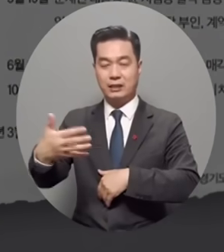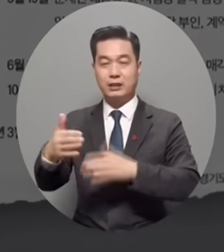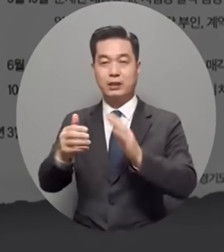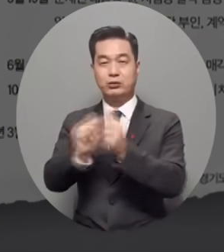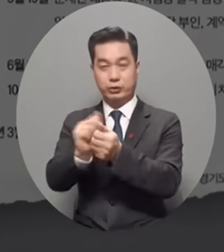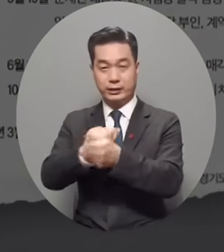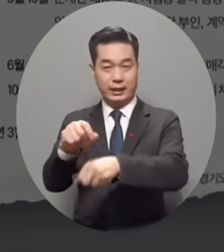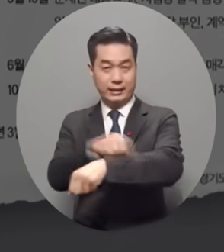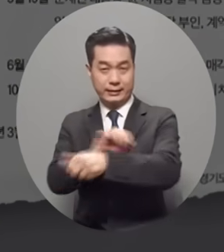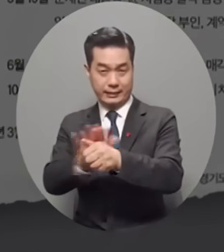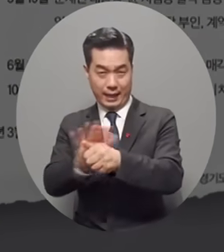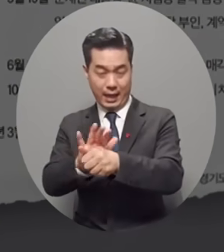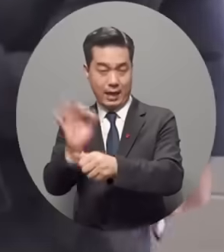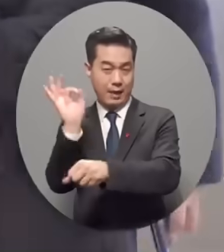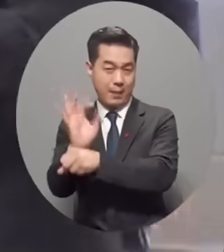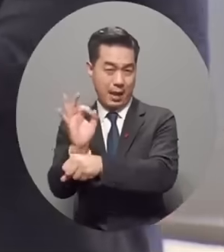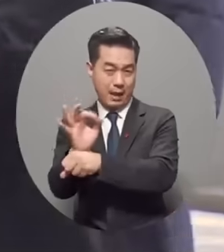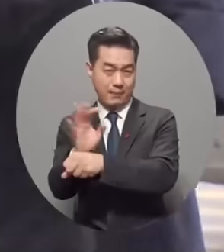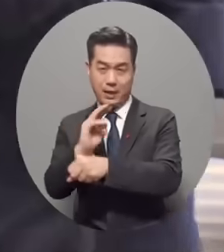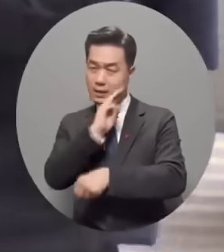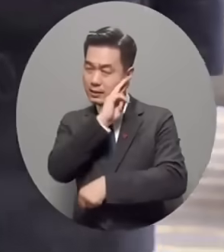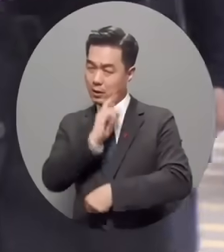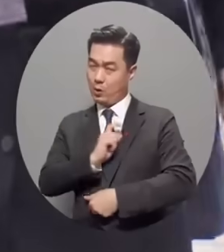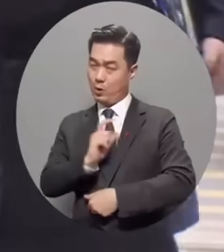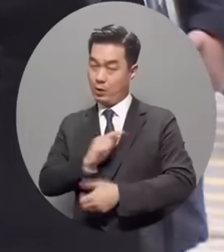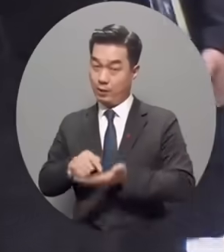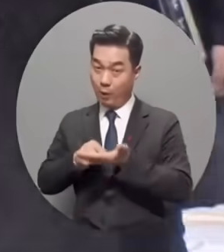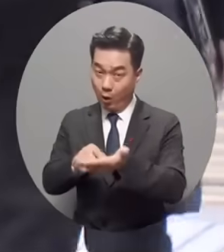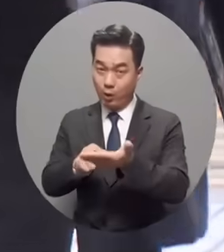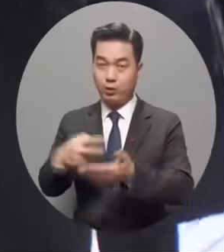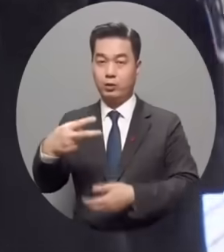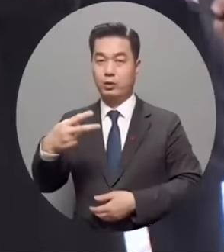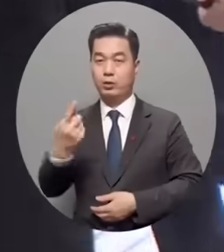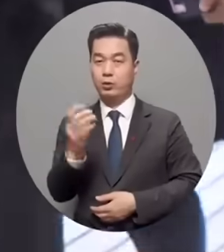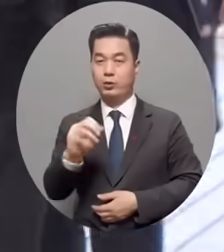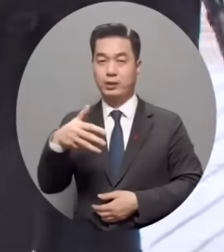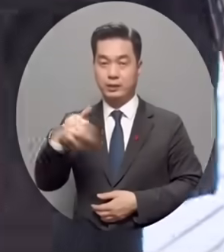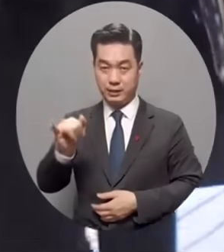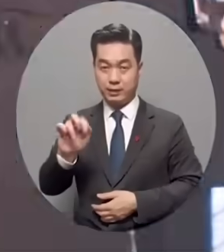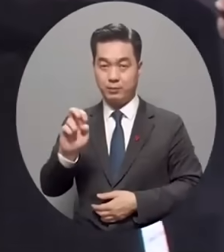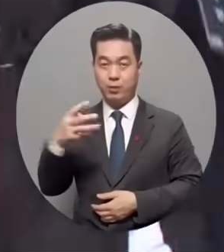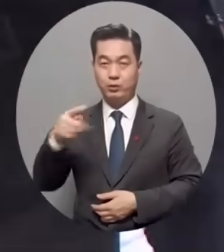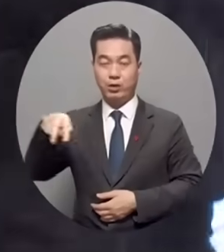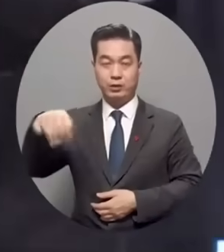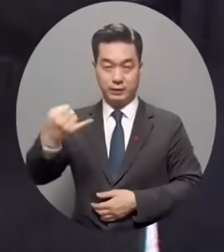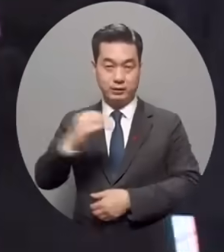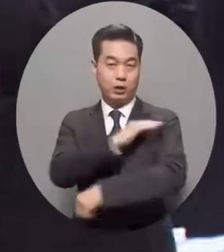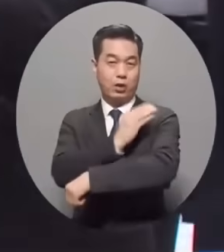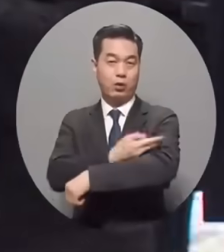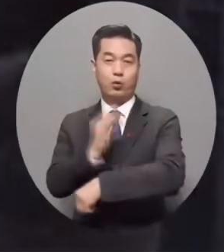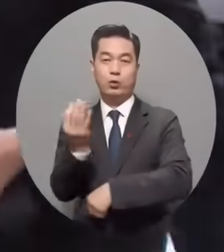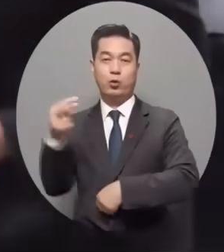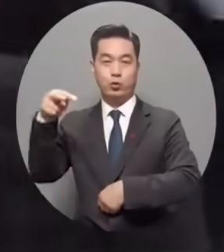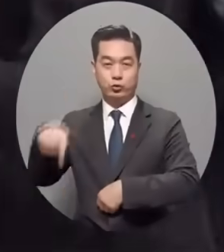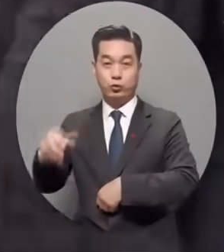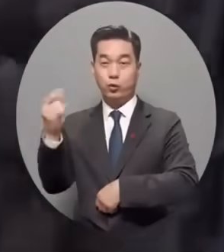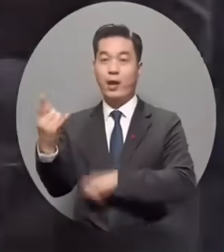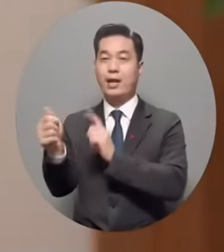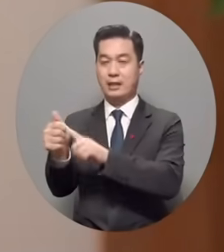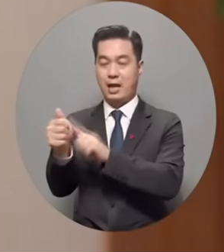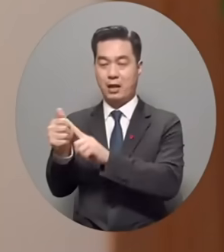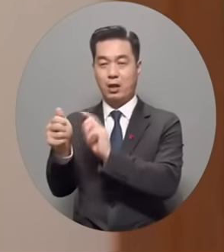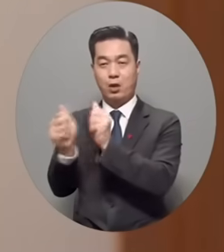매입하려 했다는 의혹을 보도했습니다. 도이치모터스 권오수 회장 권유로 자회사 주식을 싸게 사려 했다는